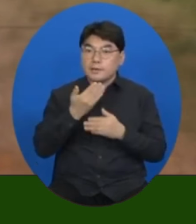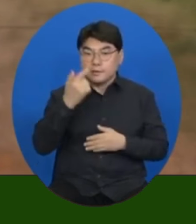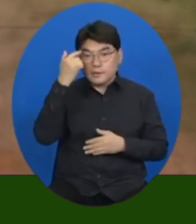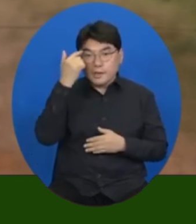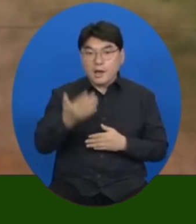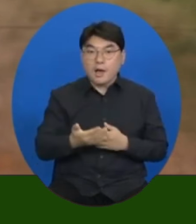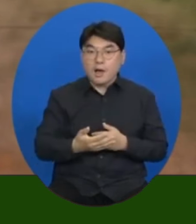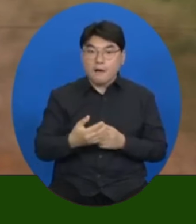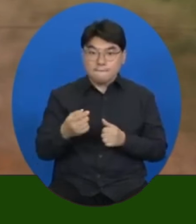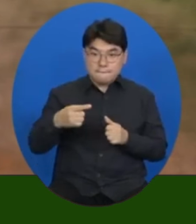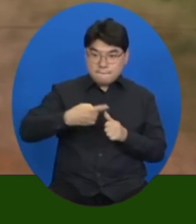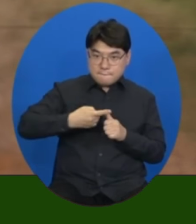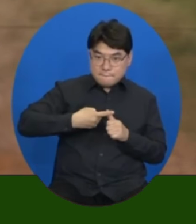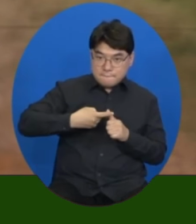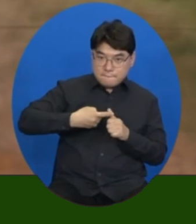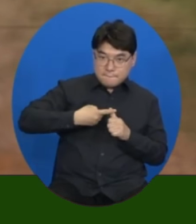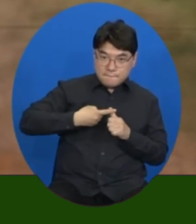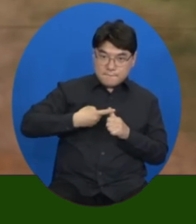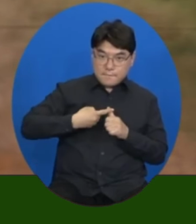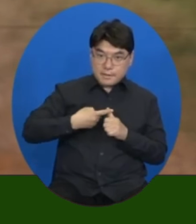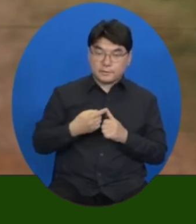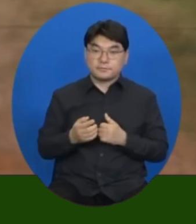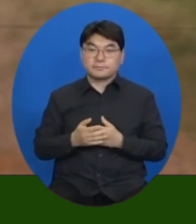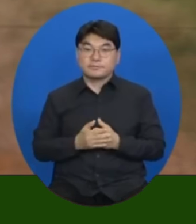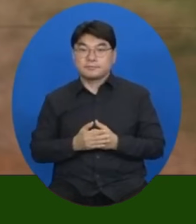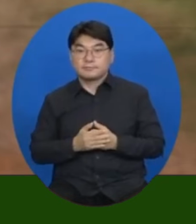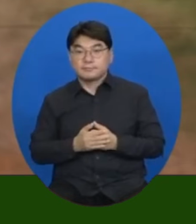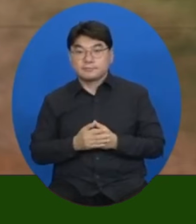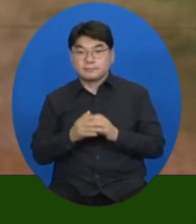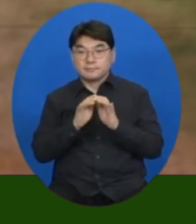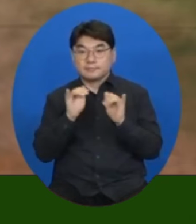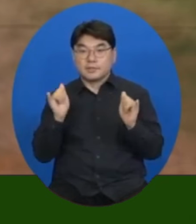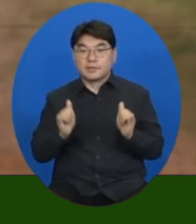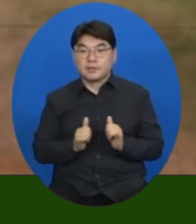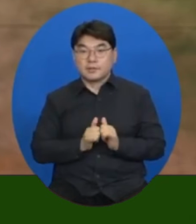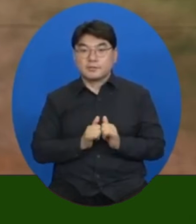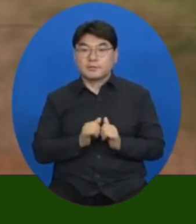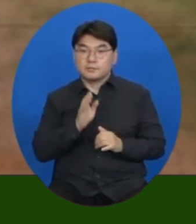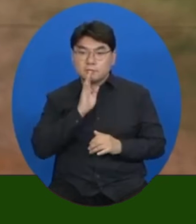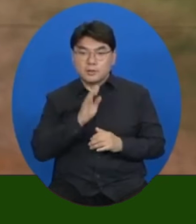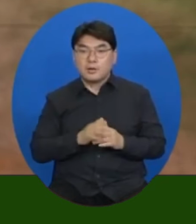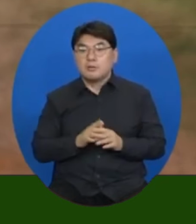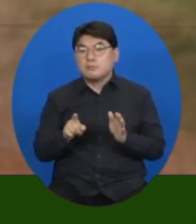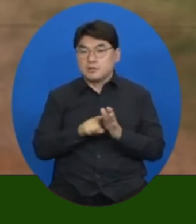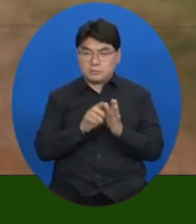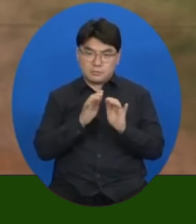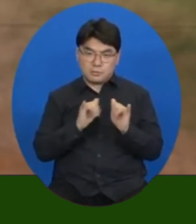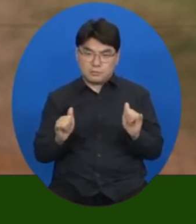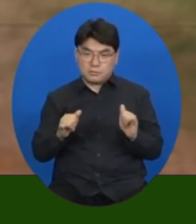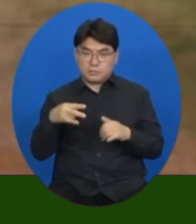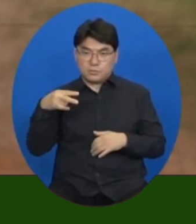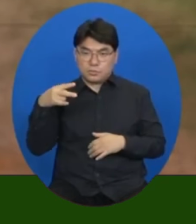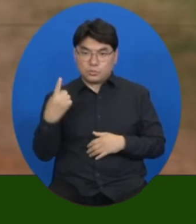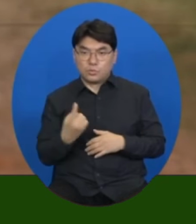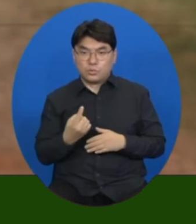정말 벌대 같이 공격을 하게 되는 세상입니다 그래서 믿는 이들도 심지어